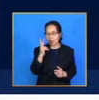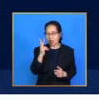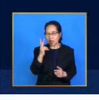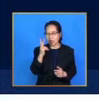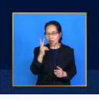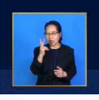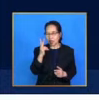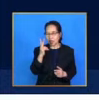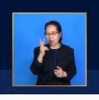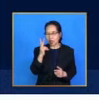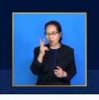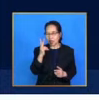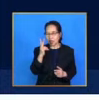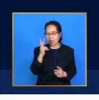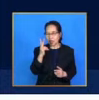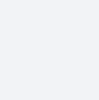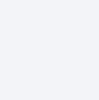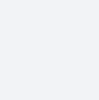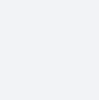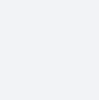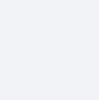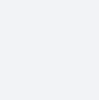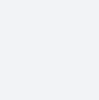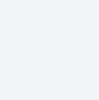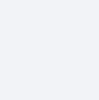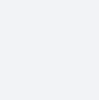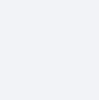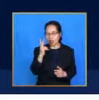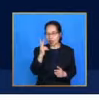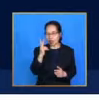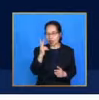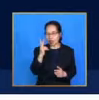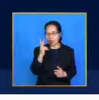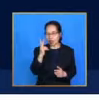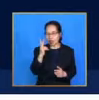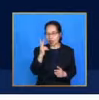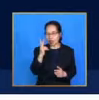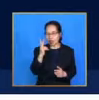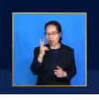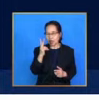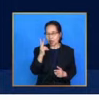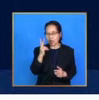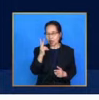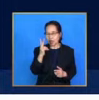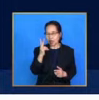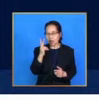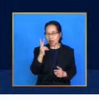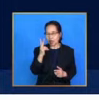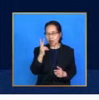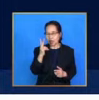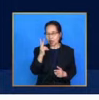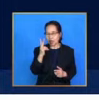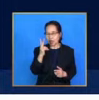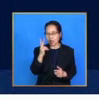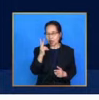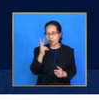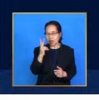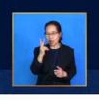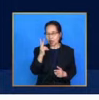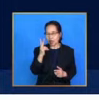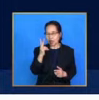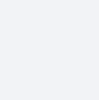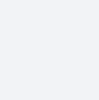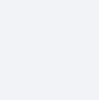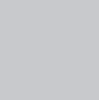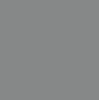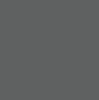eh. Sa 3 at 8 ng... Bago na naman yung mga term nila ngayon. Hindi mo naman makita ang naglilingkod. Kawawa sila, ano eh.